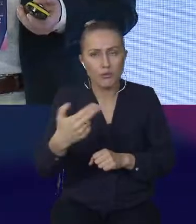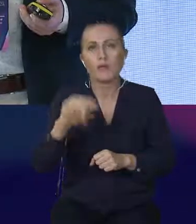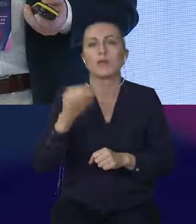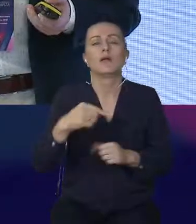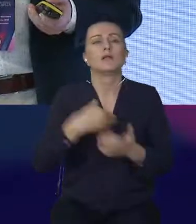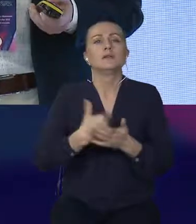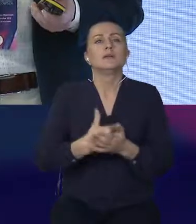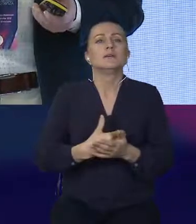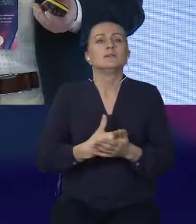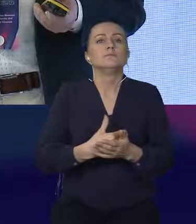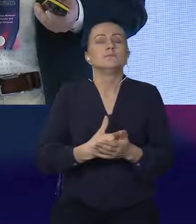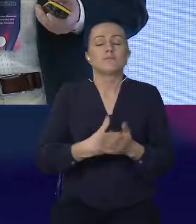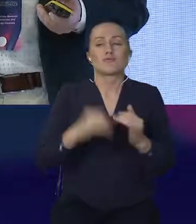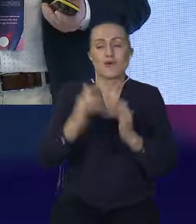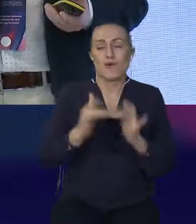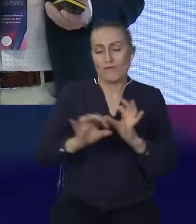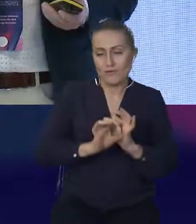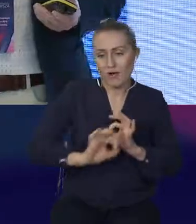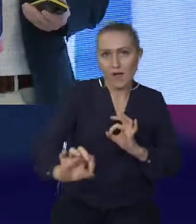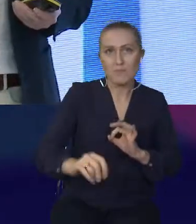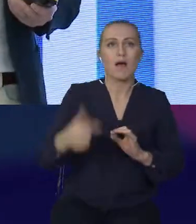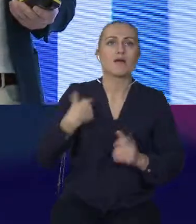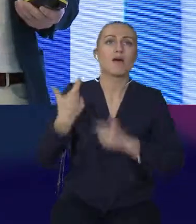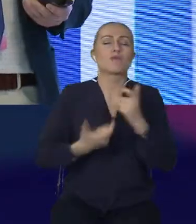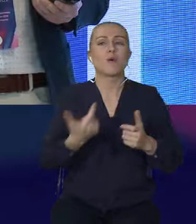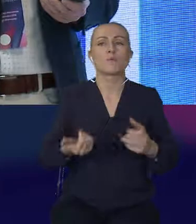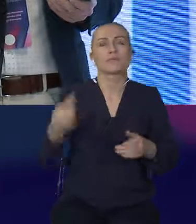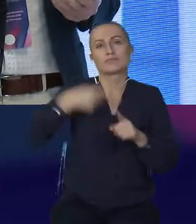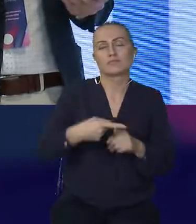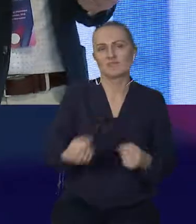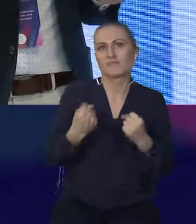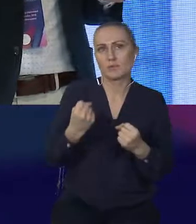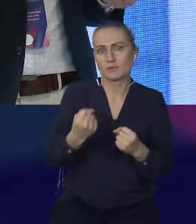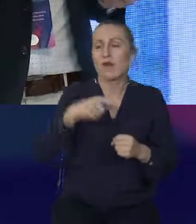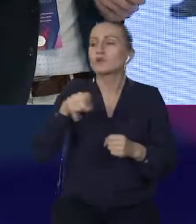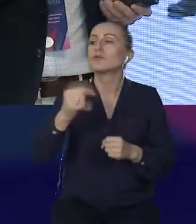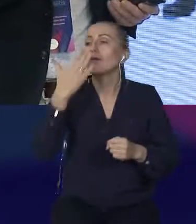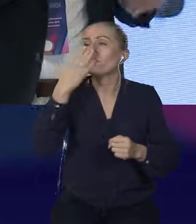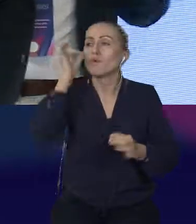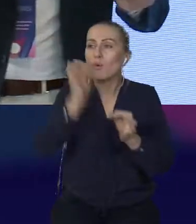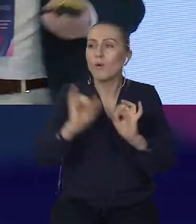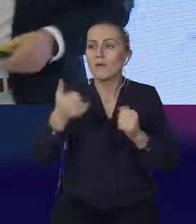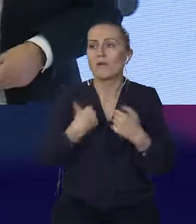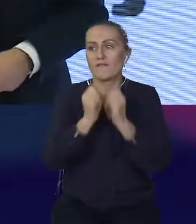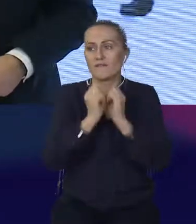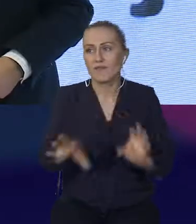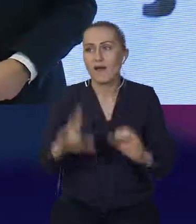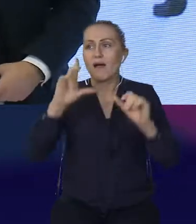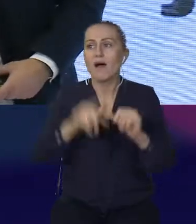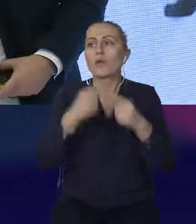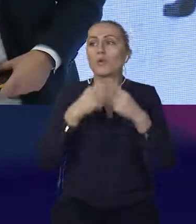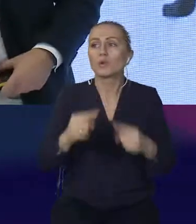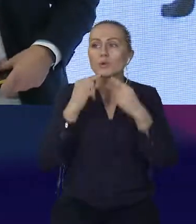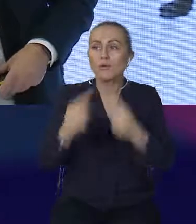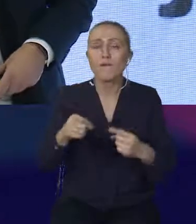zrobić pewne wzmocnienia konstrukcyjne. Za chwilę Państwu powiem, na czym to konkretnie polegało. Natomiast króciutko, firma